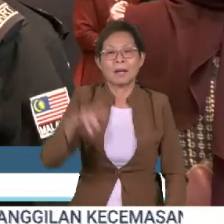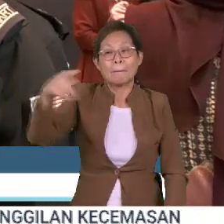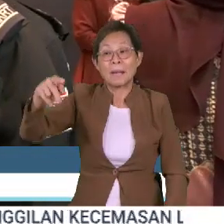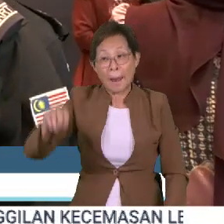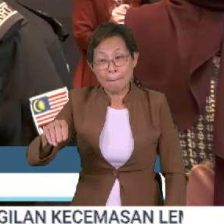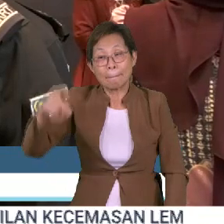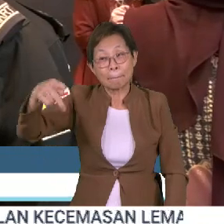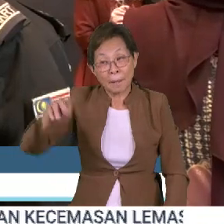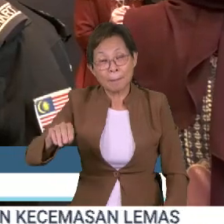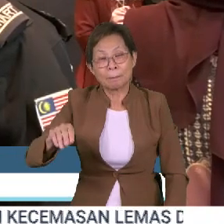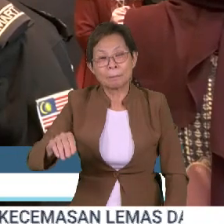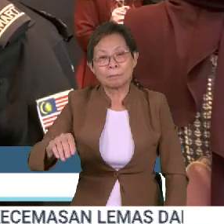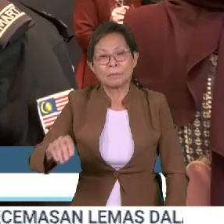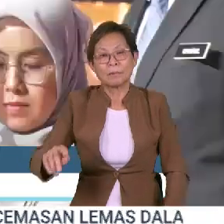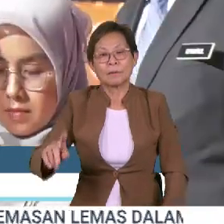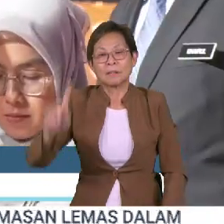Perdana Menteri,